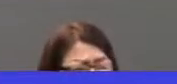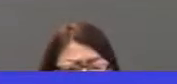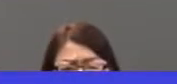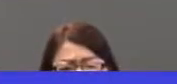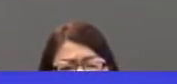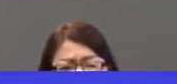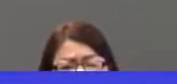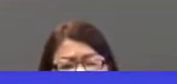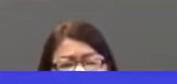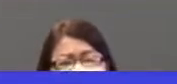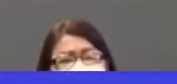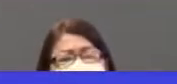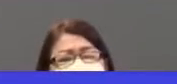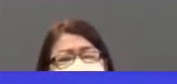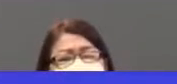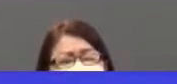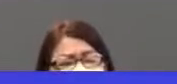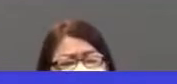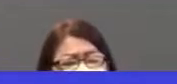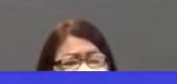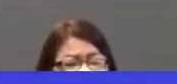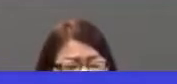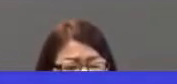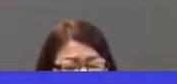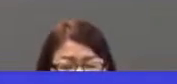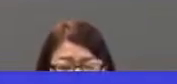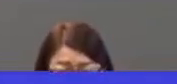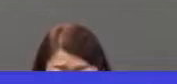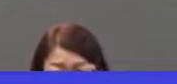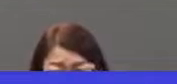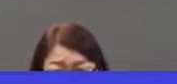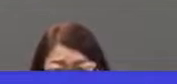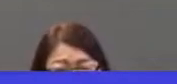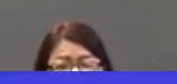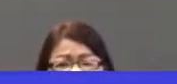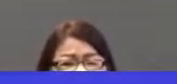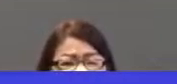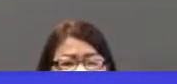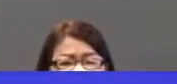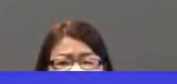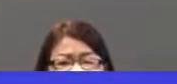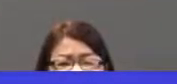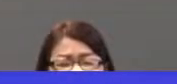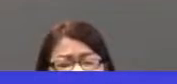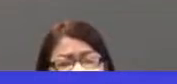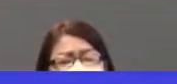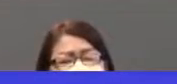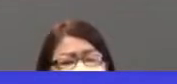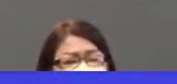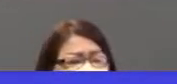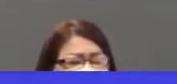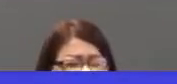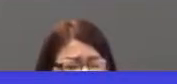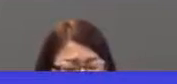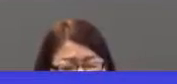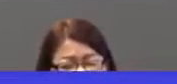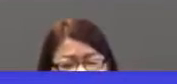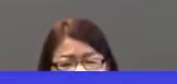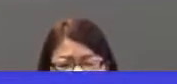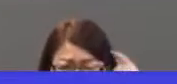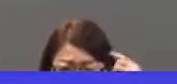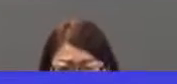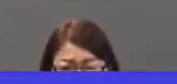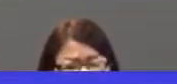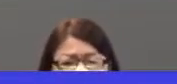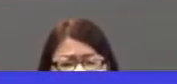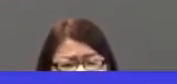ารณาดำเนินการคาดว่าก็จะทำให้เร็วที่สุดแต่ว่าตามขั้นตอนไม่ได้มีกำหนดเวลาในการสอบสวนผู้สื่อข่าวก็เลยโทรสายด่วนเลยไปถ